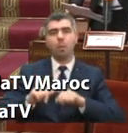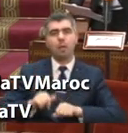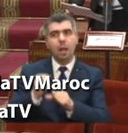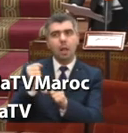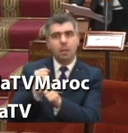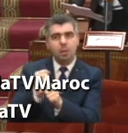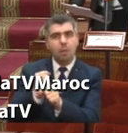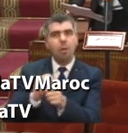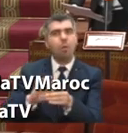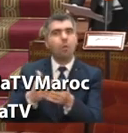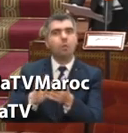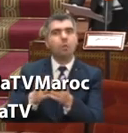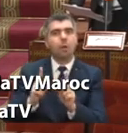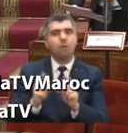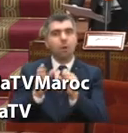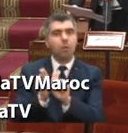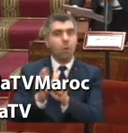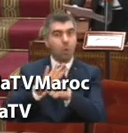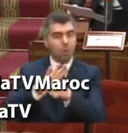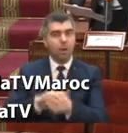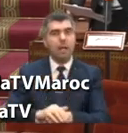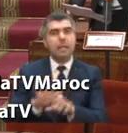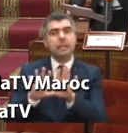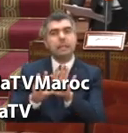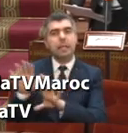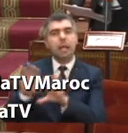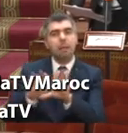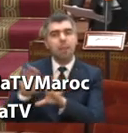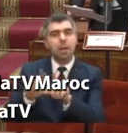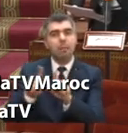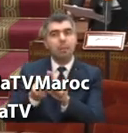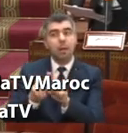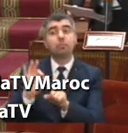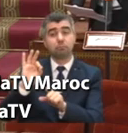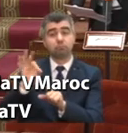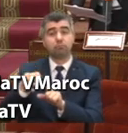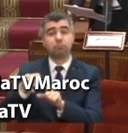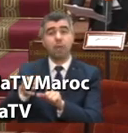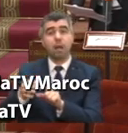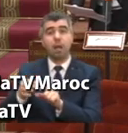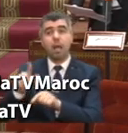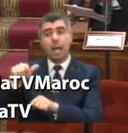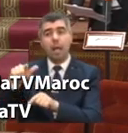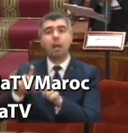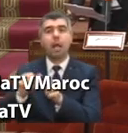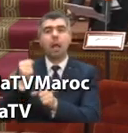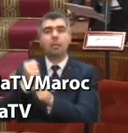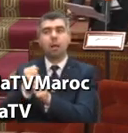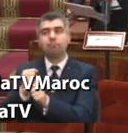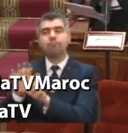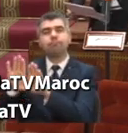وتداعيات جائحة كورونا عليه، وعن التدابير المتخذة للحفاظ على مناصب الشغل في القطاعين المهيكل وغير